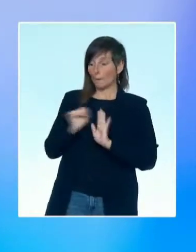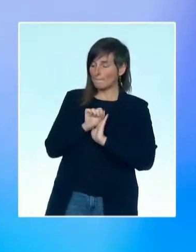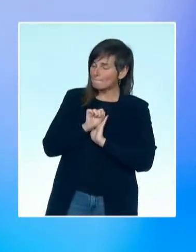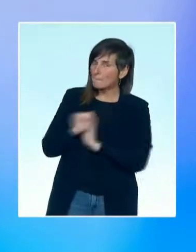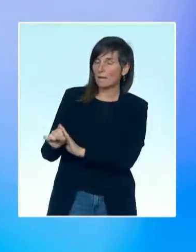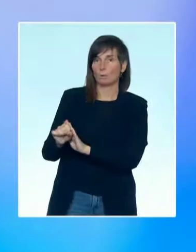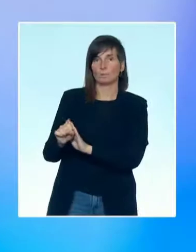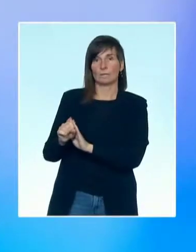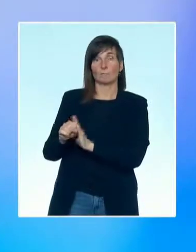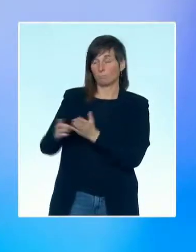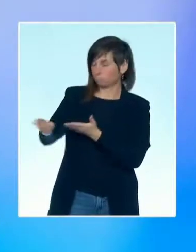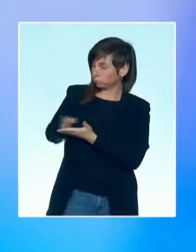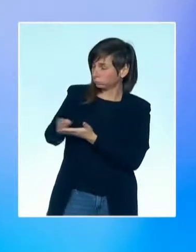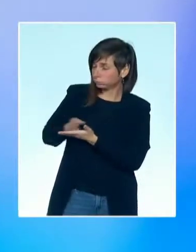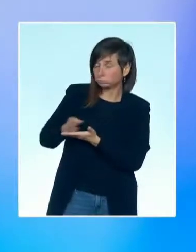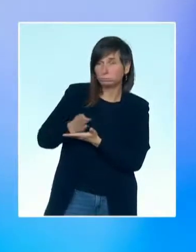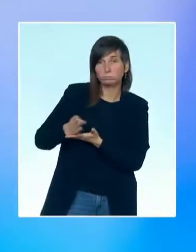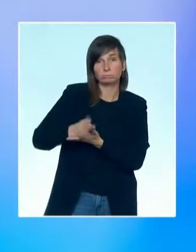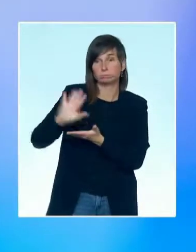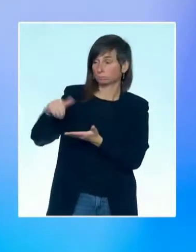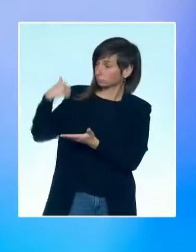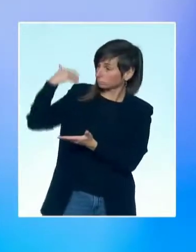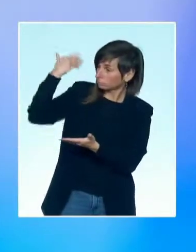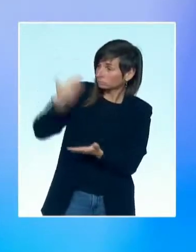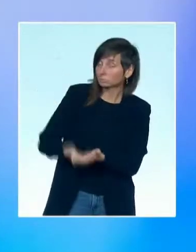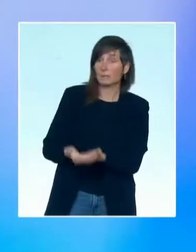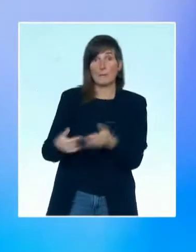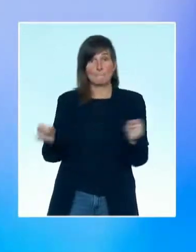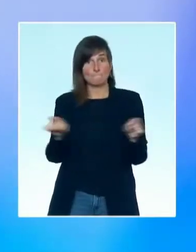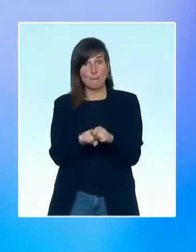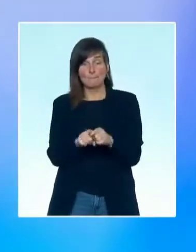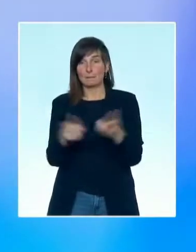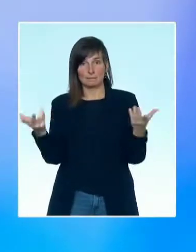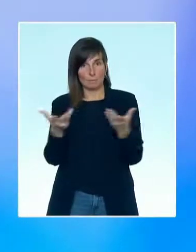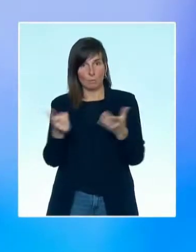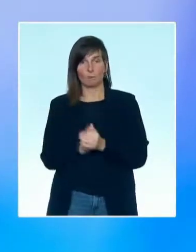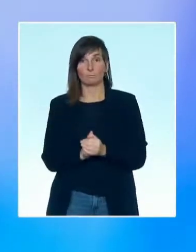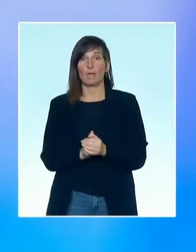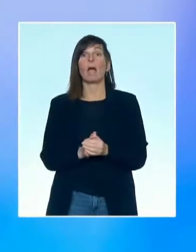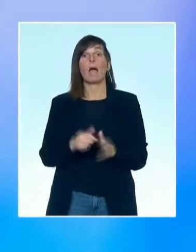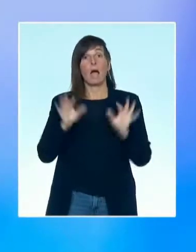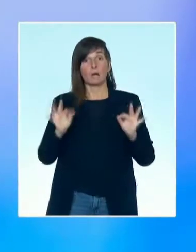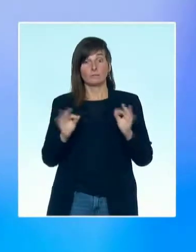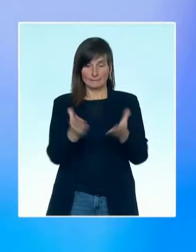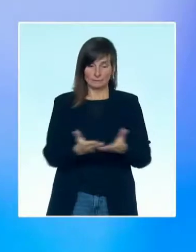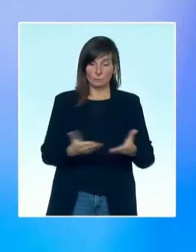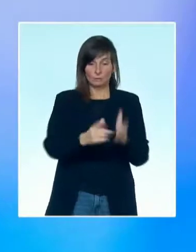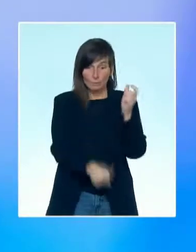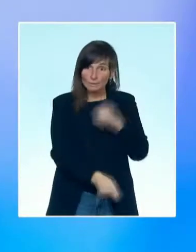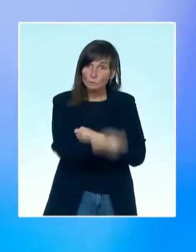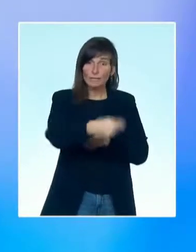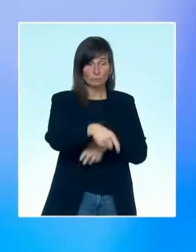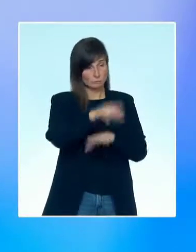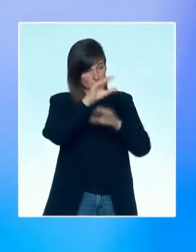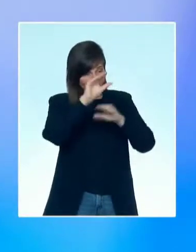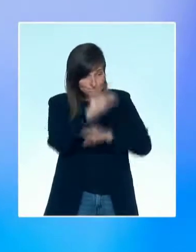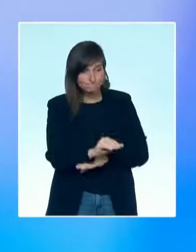le début de la crise restent et resteront de préserver l'éducation